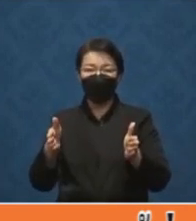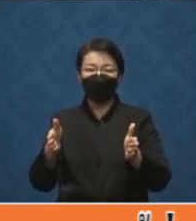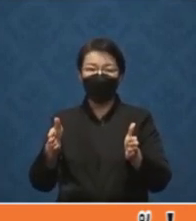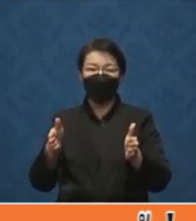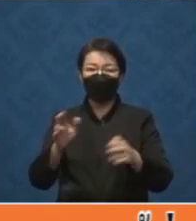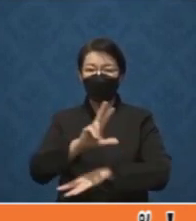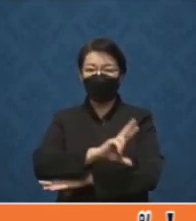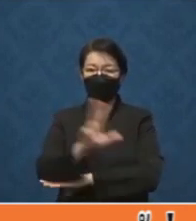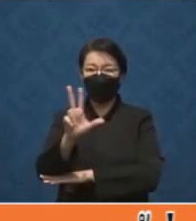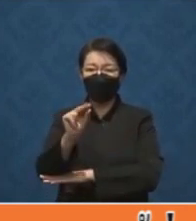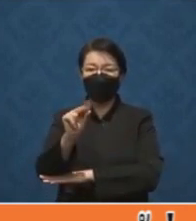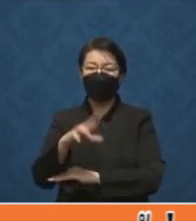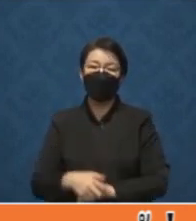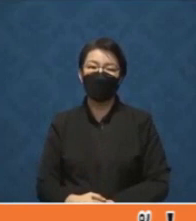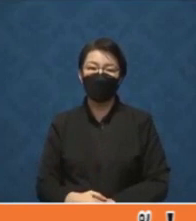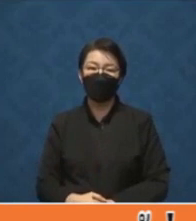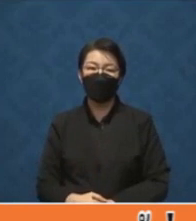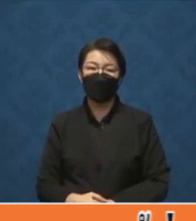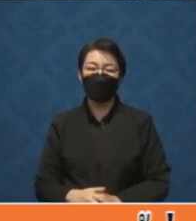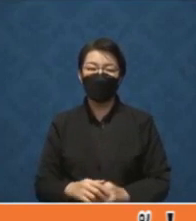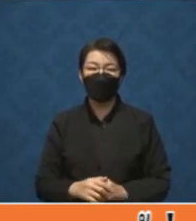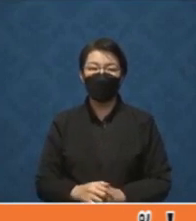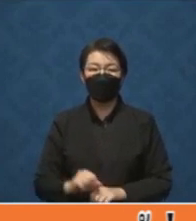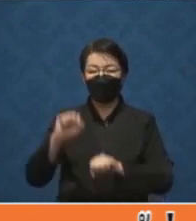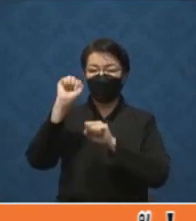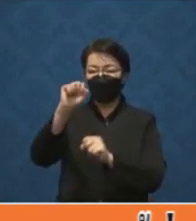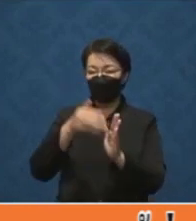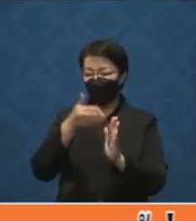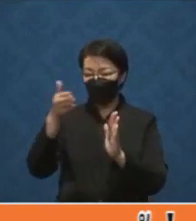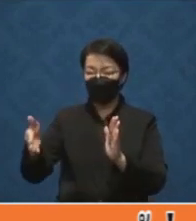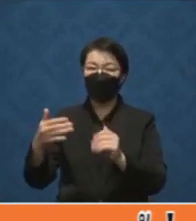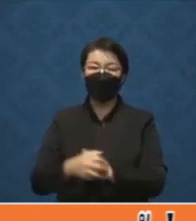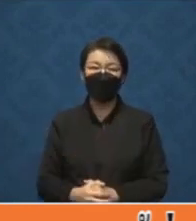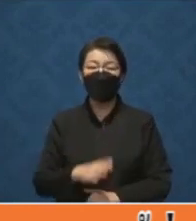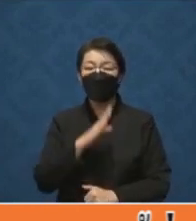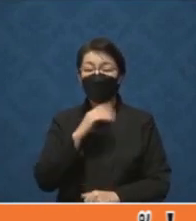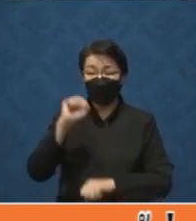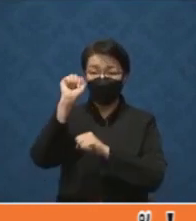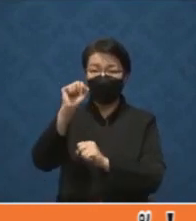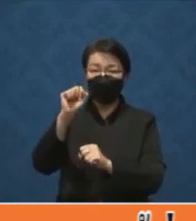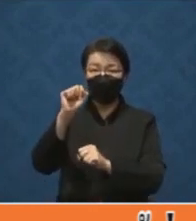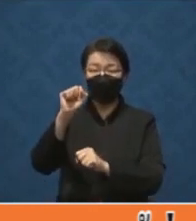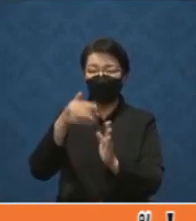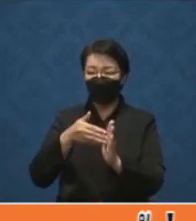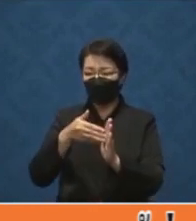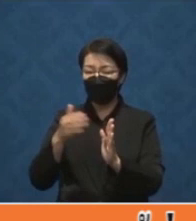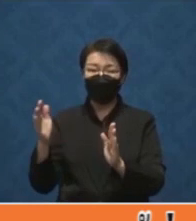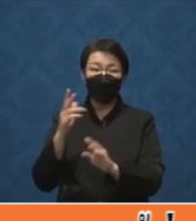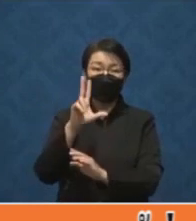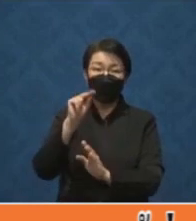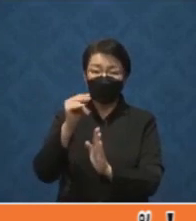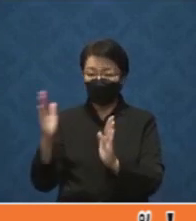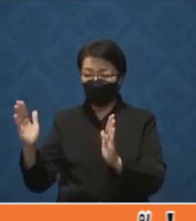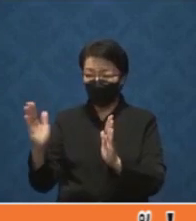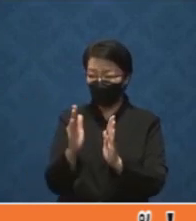นั้นจะต้องไม่เกิน30วันนับแต่ที่ประกาศและในกรณีที่ประกาศไม่ถึง30